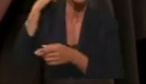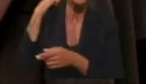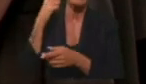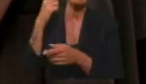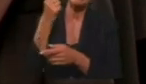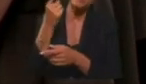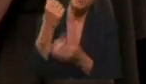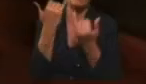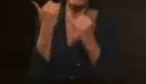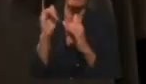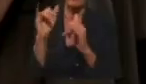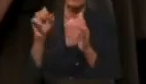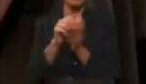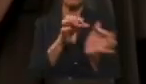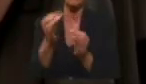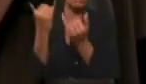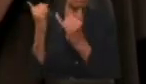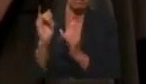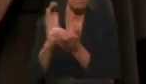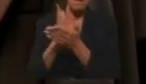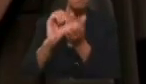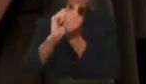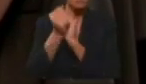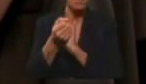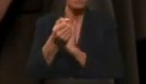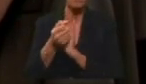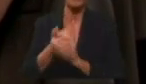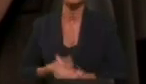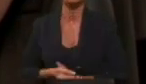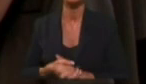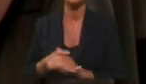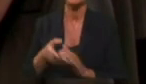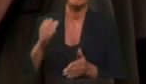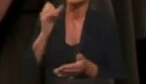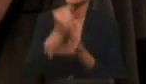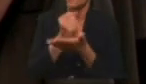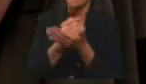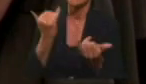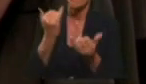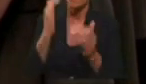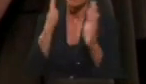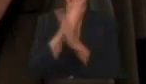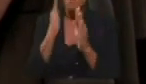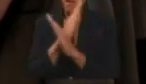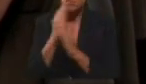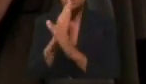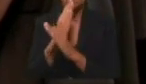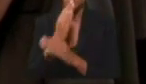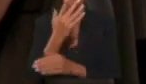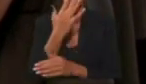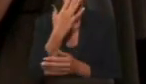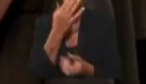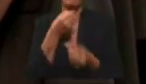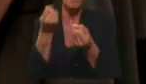trochę inne niż było to do tej pory. Z pewnością oprócz kwestii klimatycznych mowa jest już nie o transporcie, tylko mowa jest